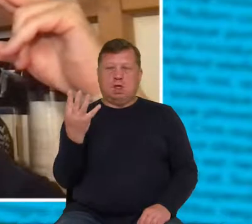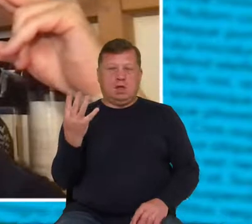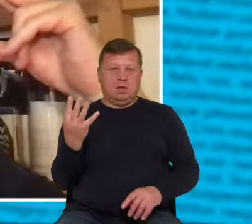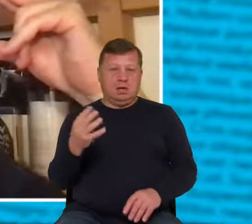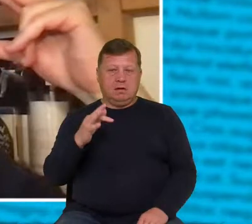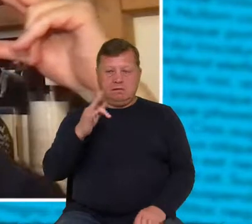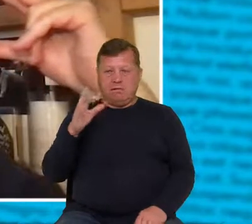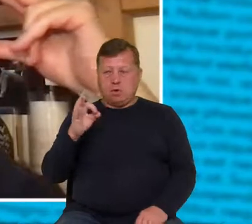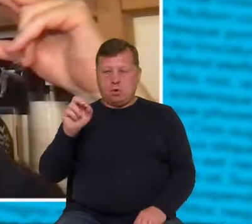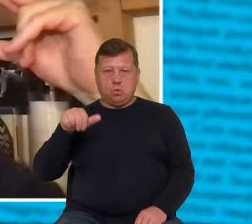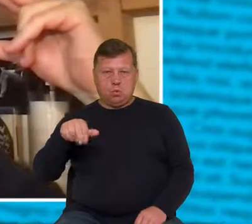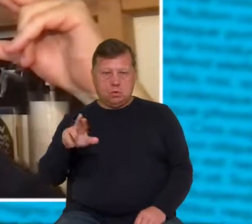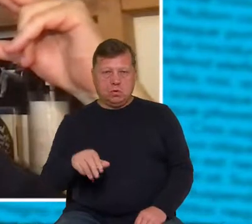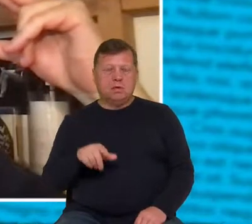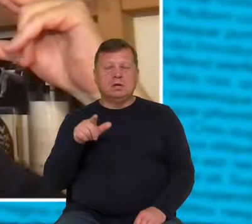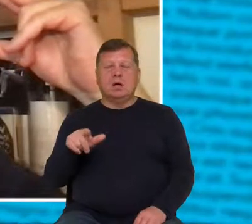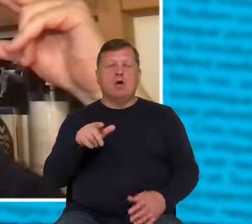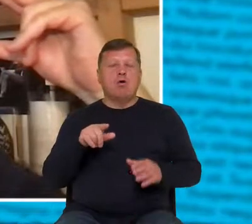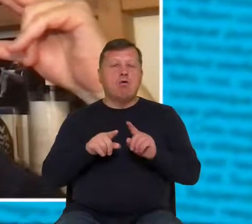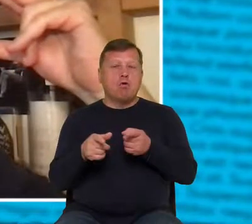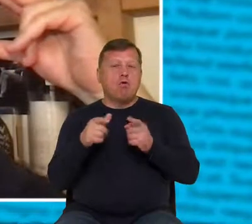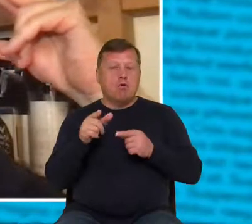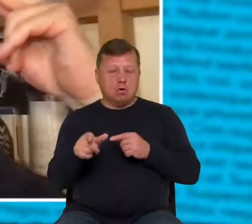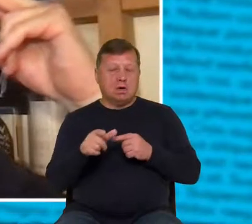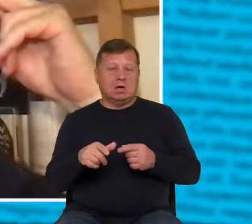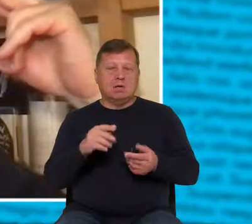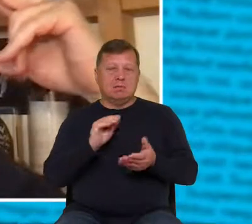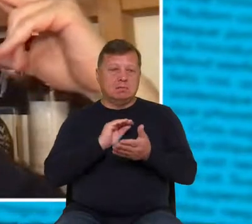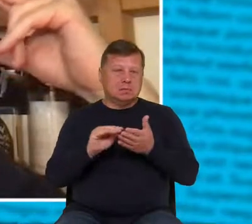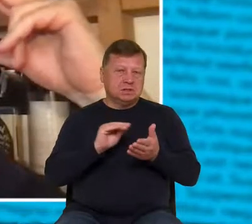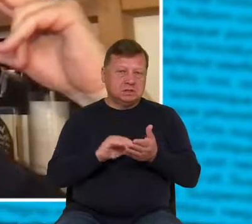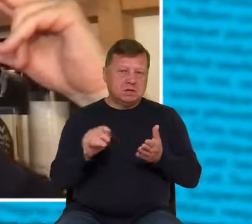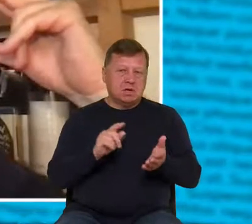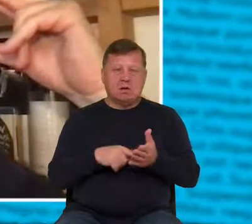organizacja pisarzy, aktywistów, którzy